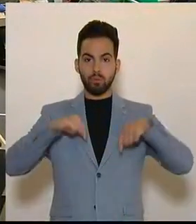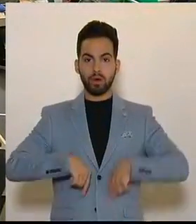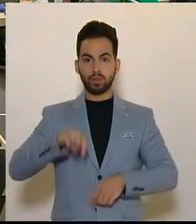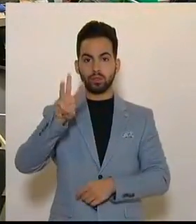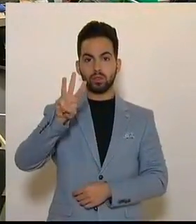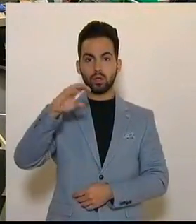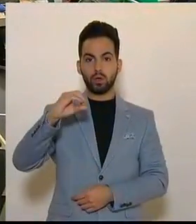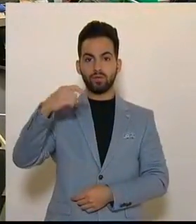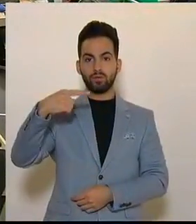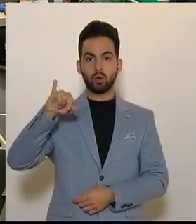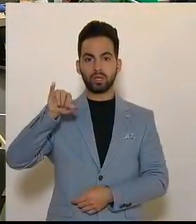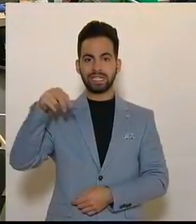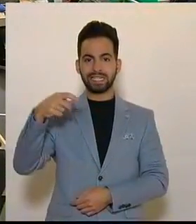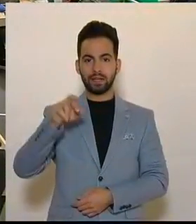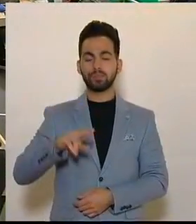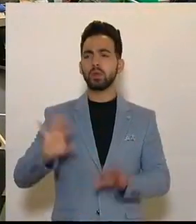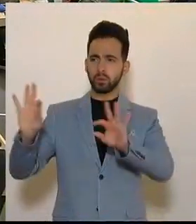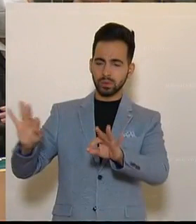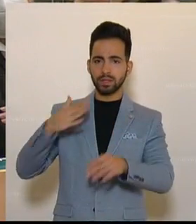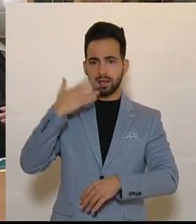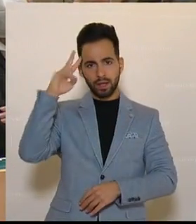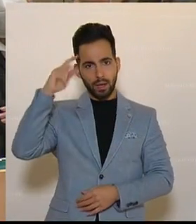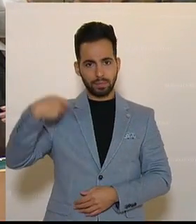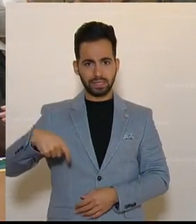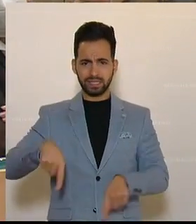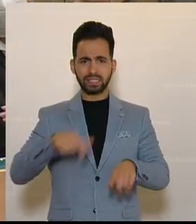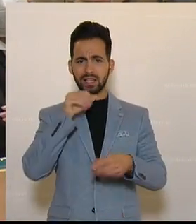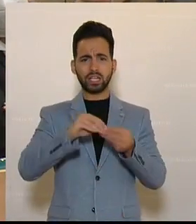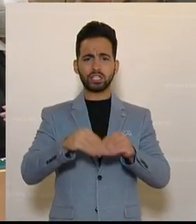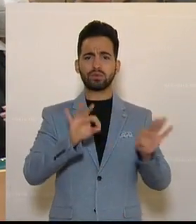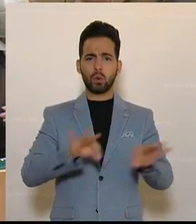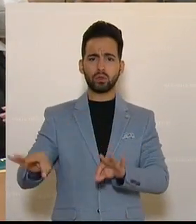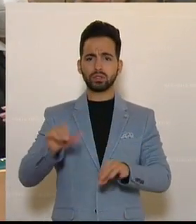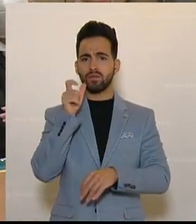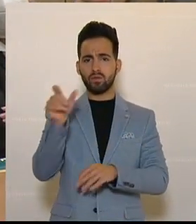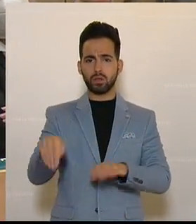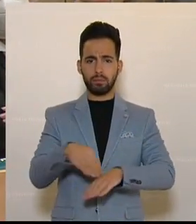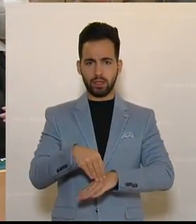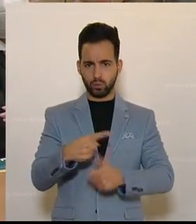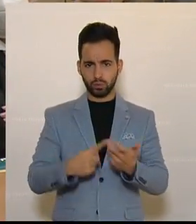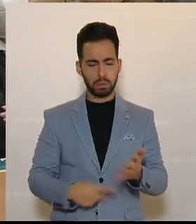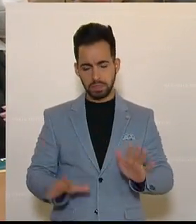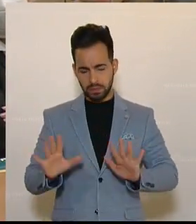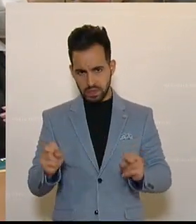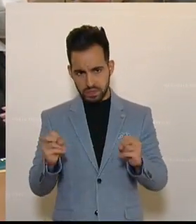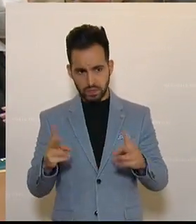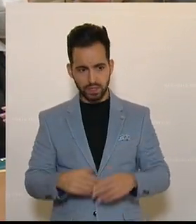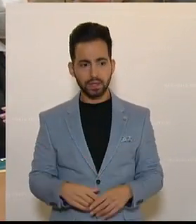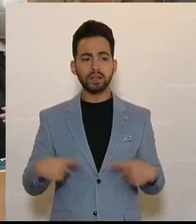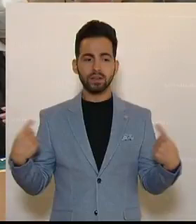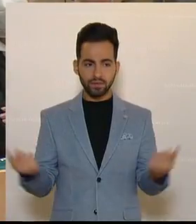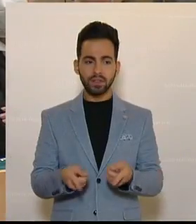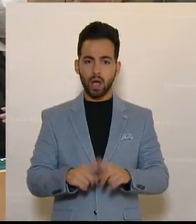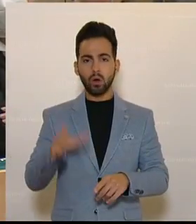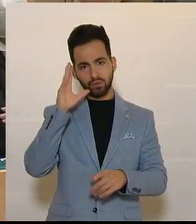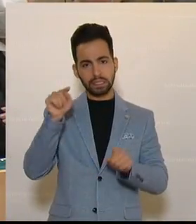Danke, Herr Präsident. Zum Ersten, das sind keine Geschäftsordnungswortmeldungen. aber das sei einmal dahingestellt, werden wir auch